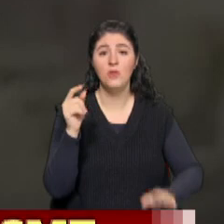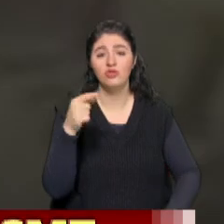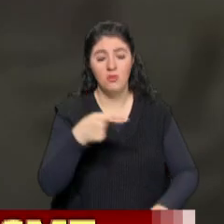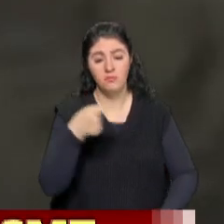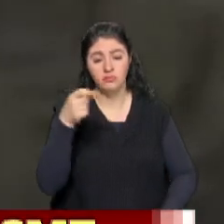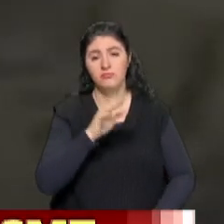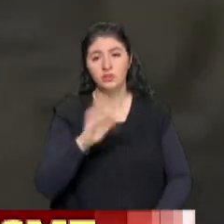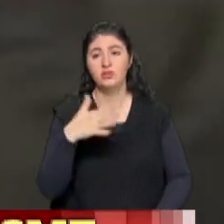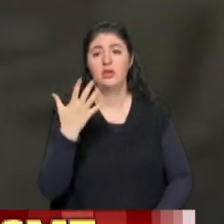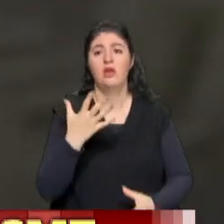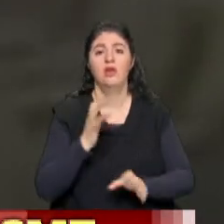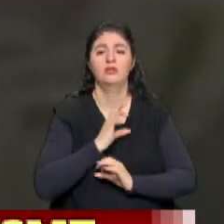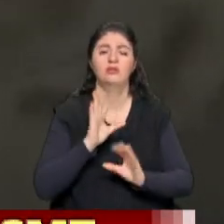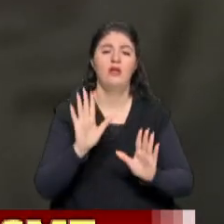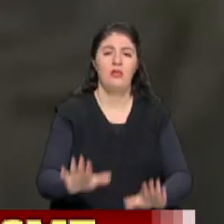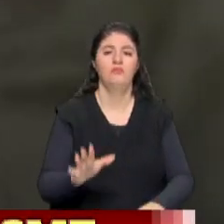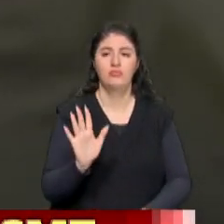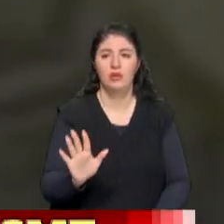vurularak etkisiz hale